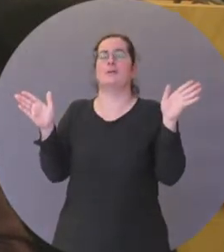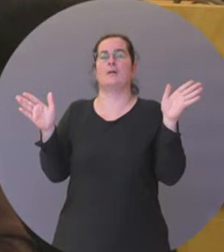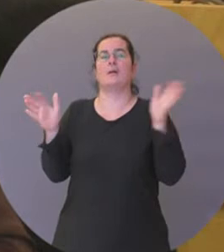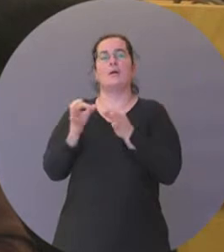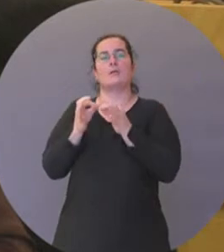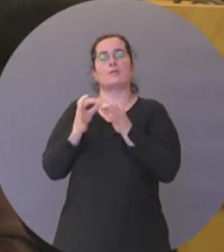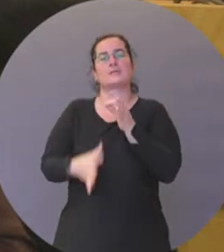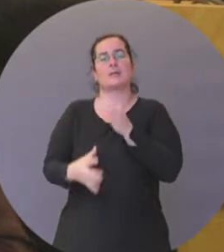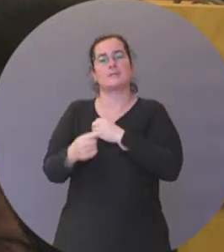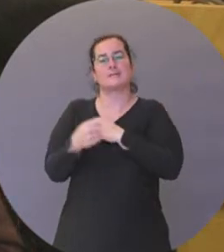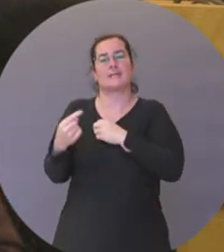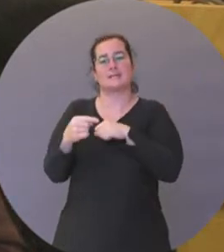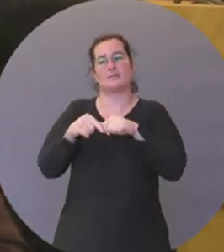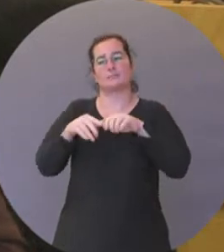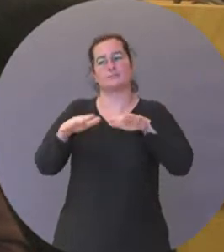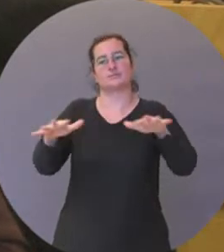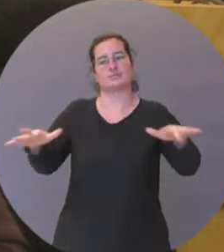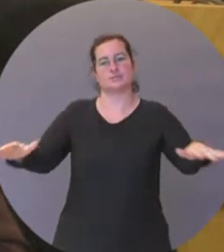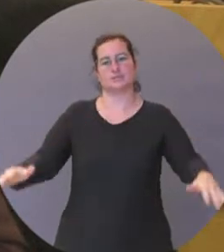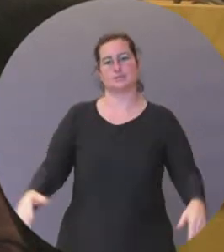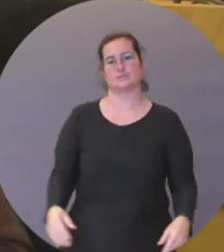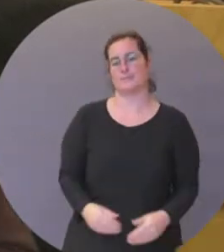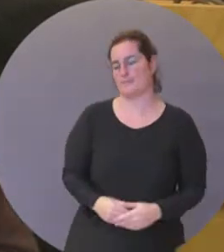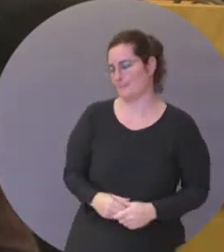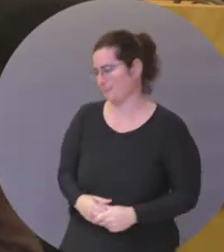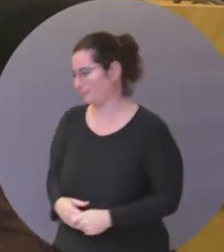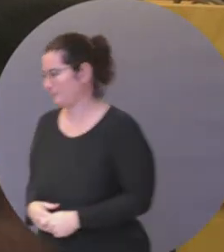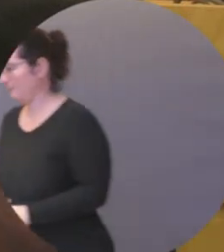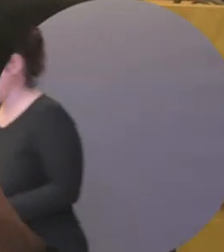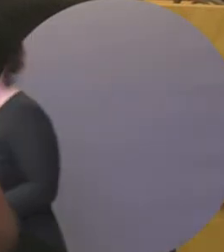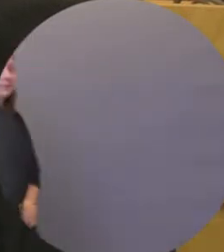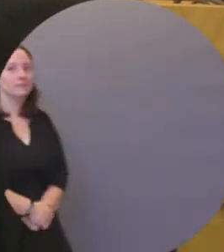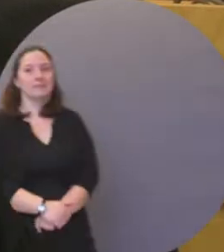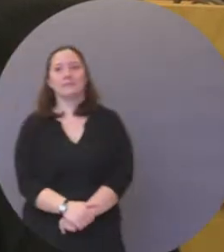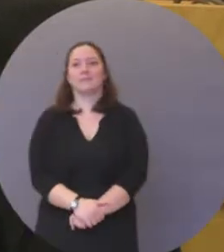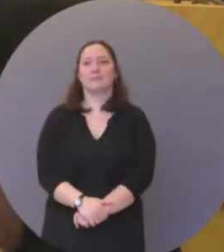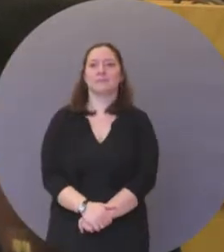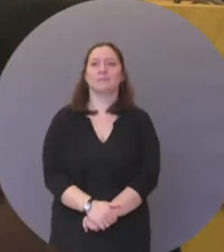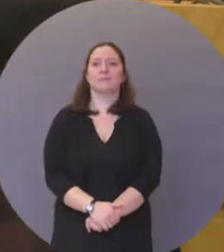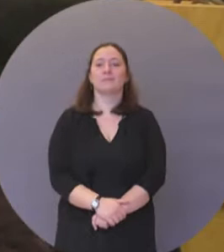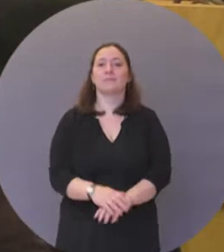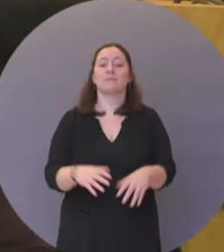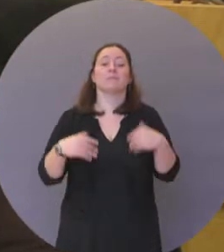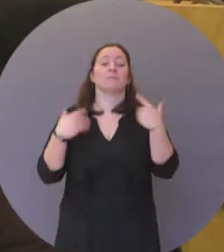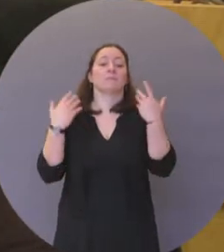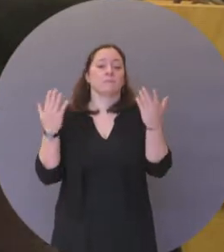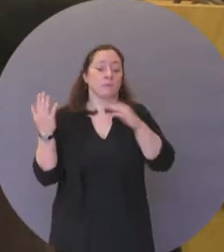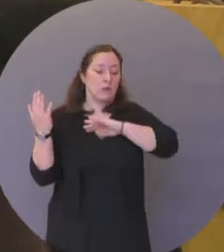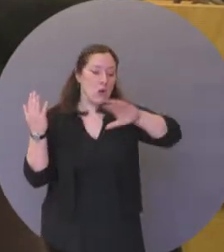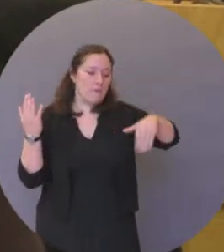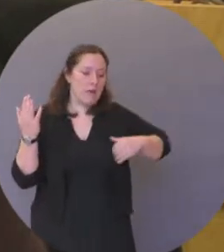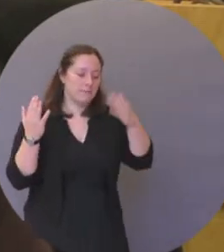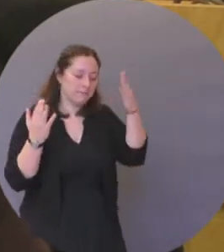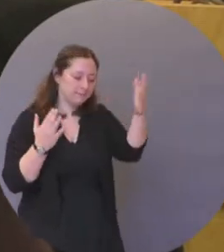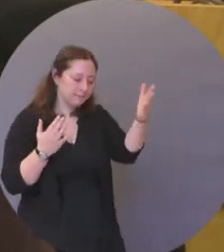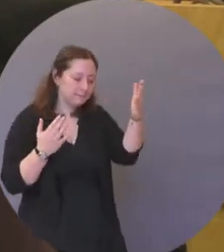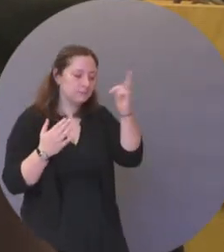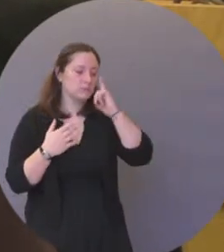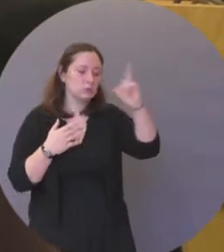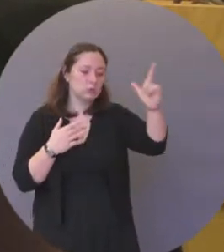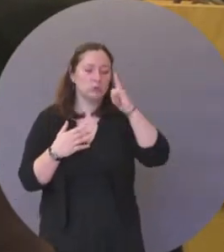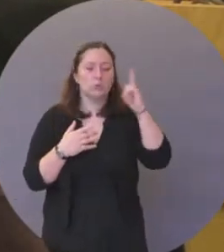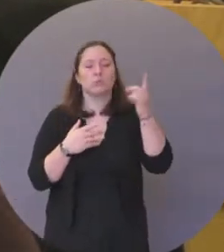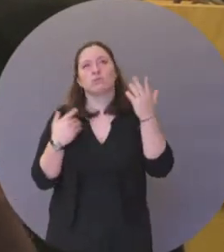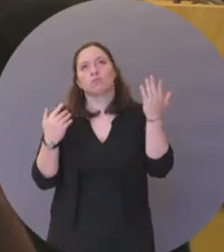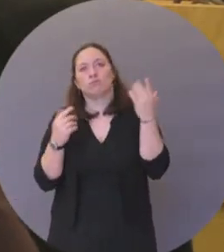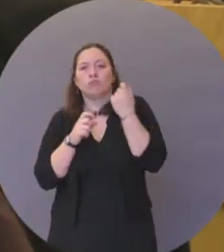ça peut avoir sur les territoires enfin Dominique en forme de Bouddha on partage avec quelques-uns voir tous